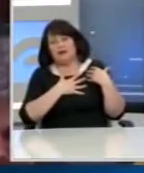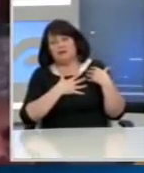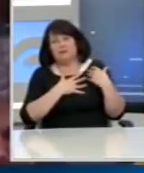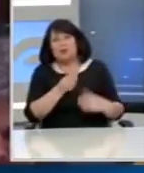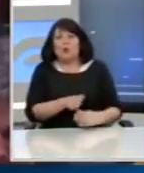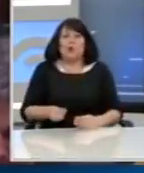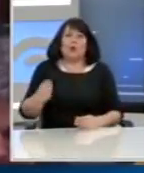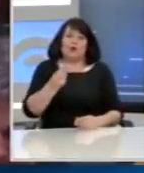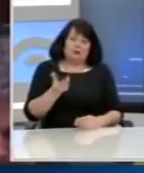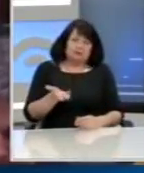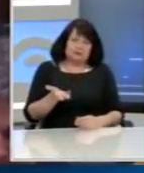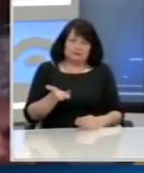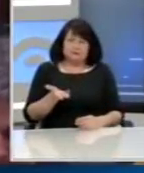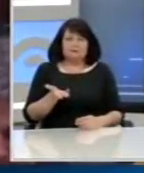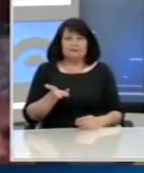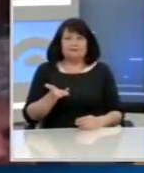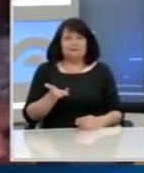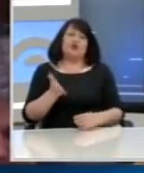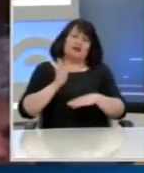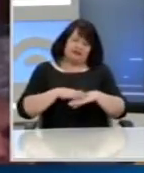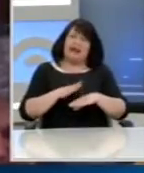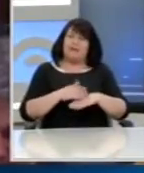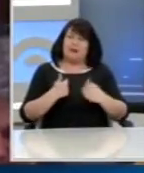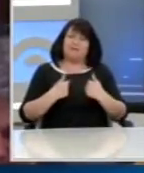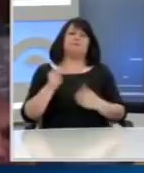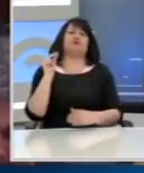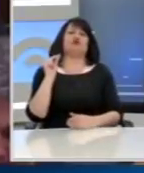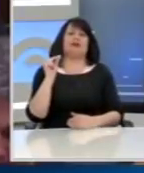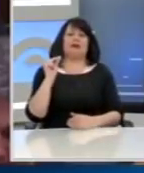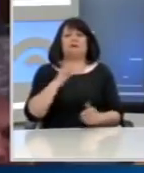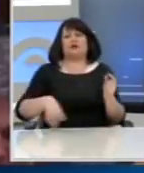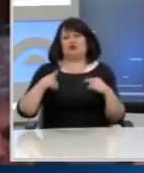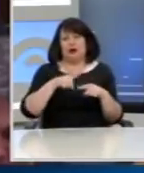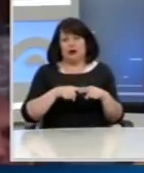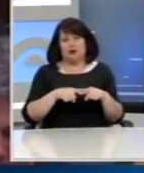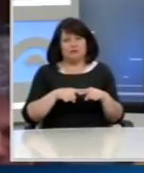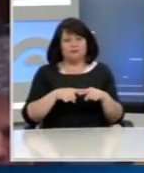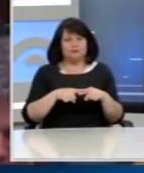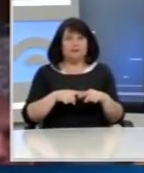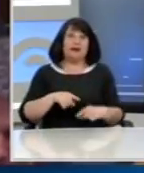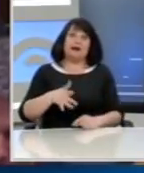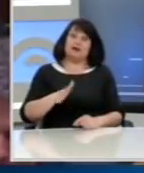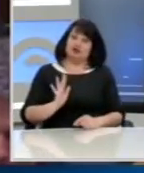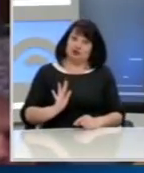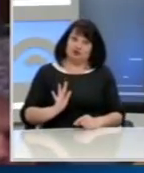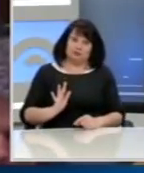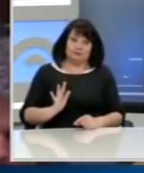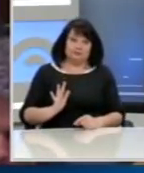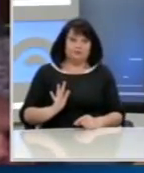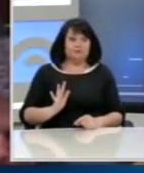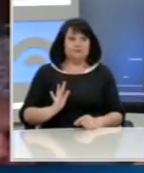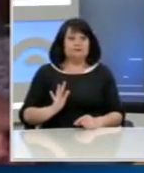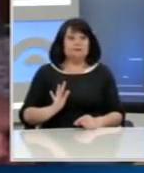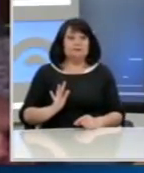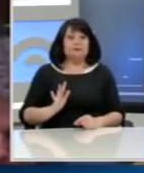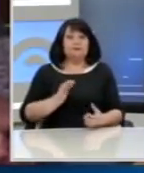από αυτά τα οποία είχε δεσμευτεί απέναντι στον ελληνικό λαό, αλλά ενδεχομένως να ήταν, όπως είπα